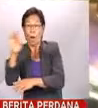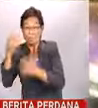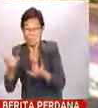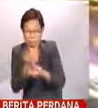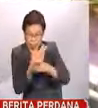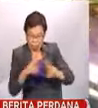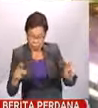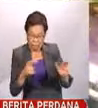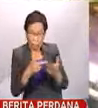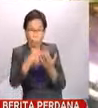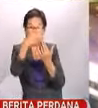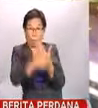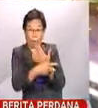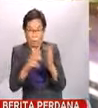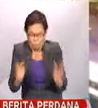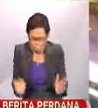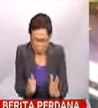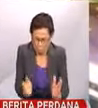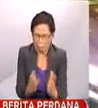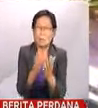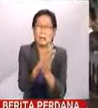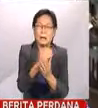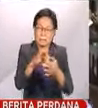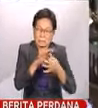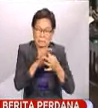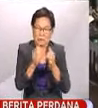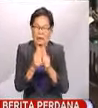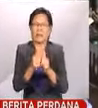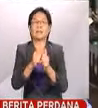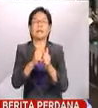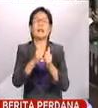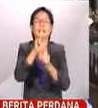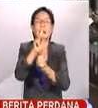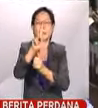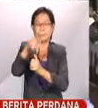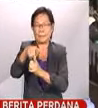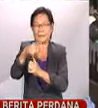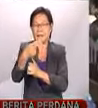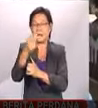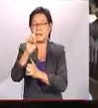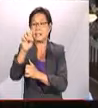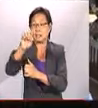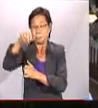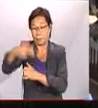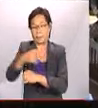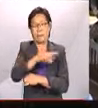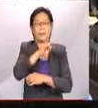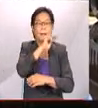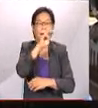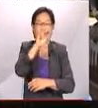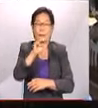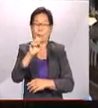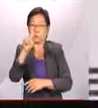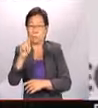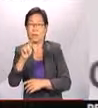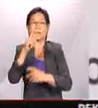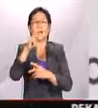sedang menyediakan program rangsangan dan kerjasama dengan Kementerian Hal Ehwal Ekonomi, Kementerian Pengangkutan, Kementerian